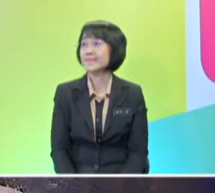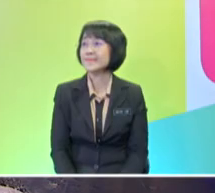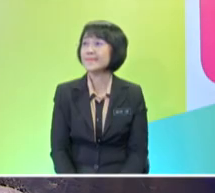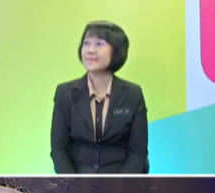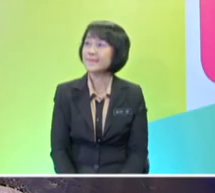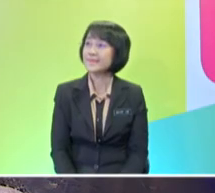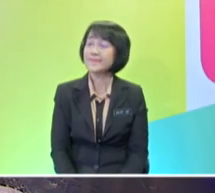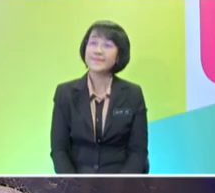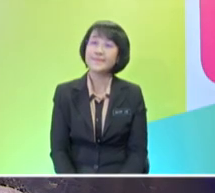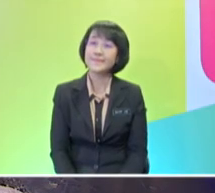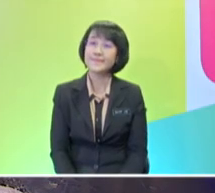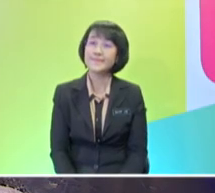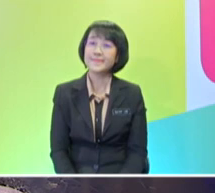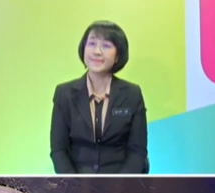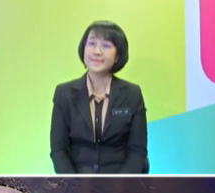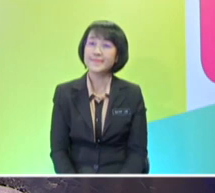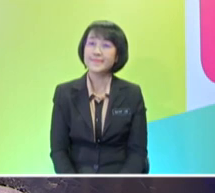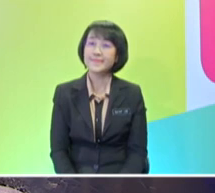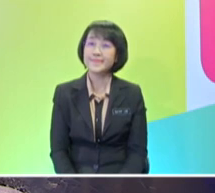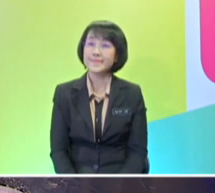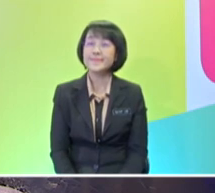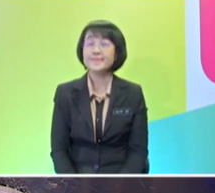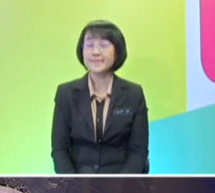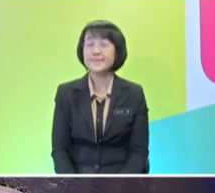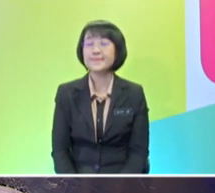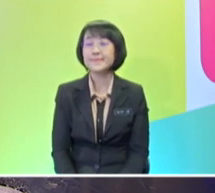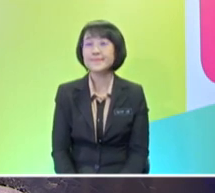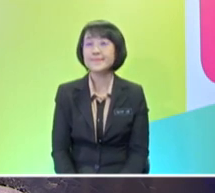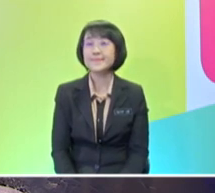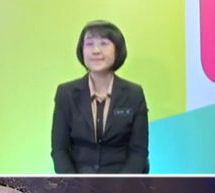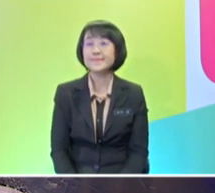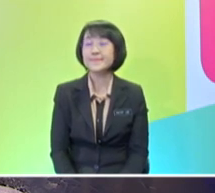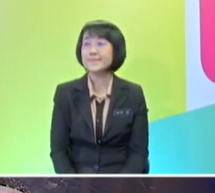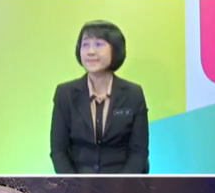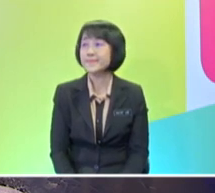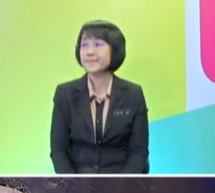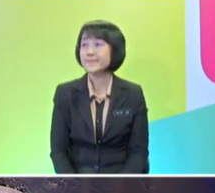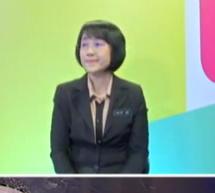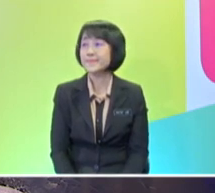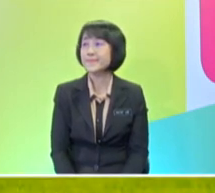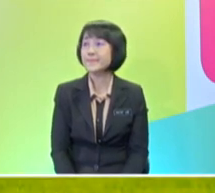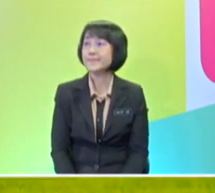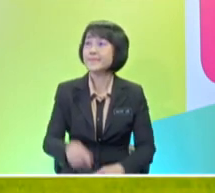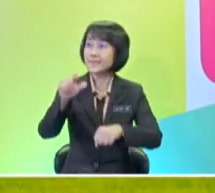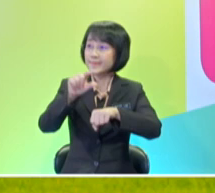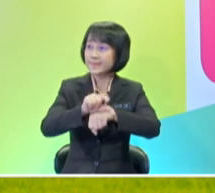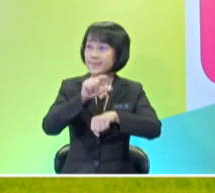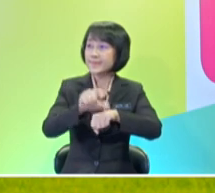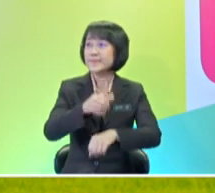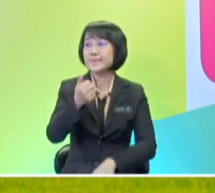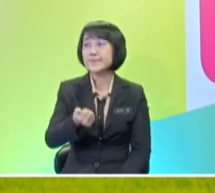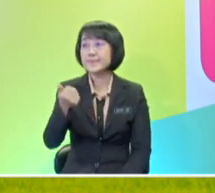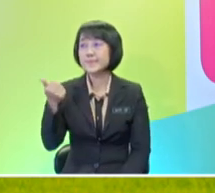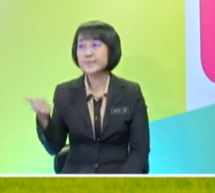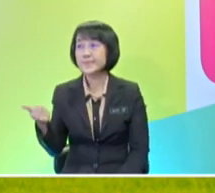nanti kita tengok apa contoh-contoh permainannya yang kedua dia menggunakan alat dan